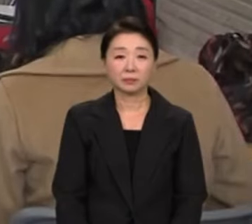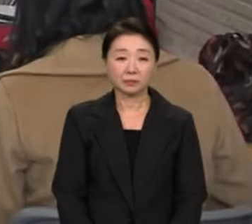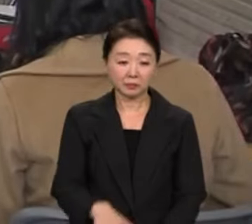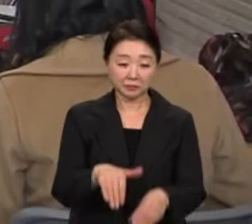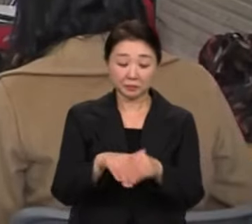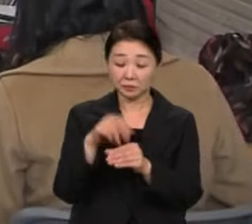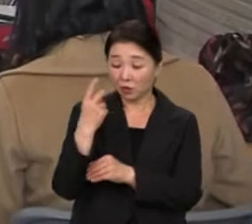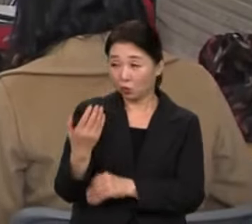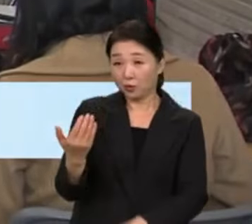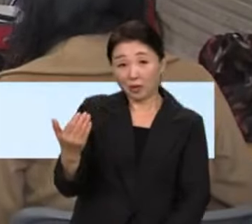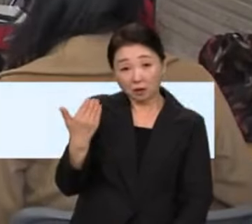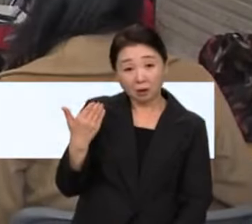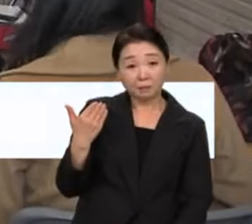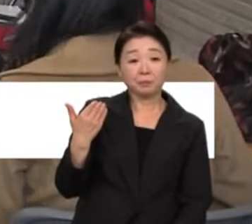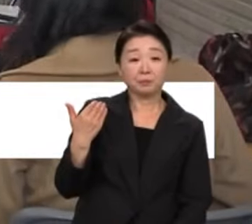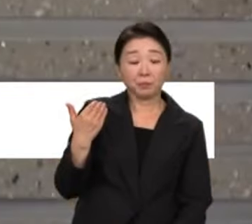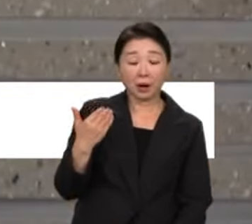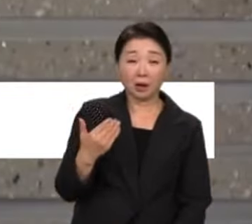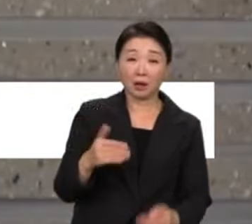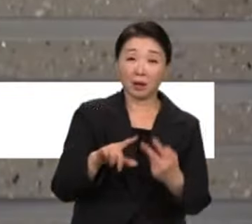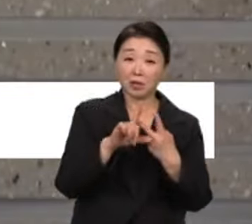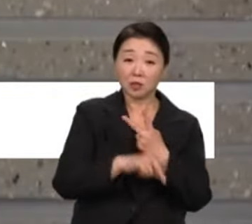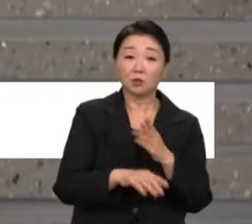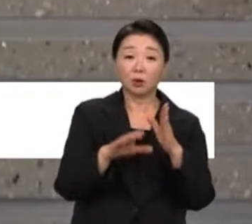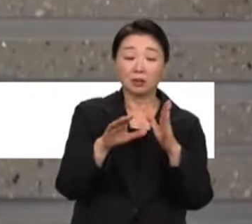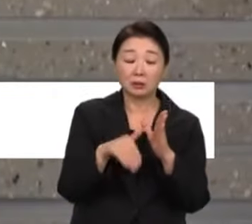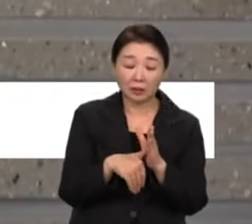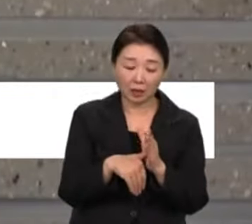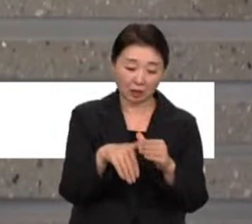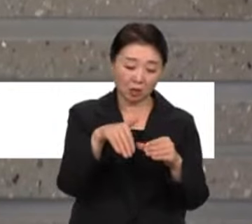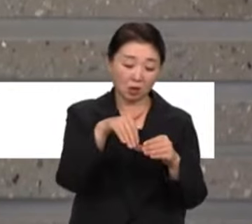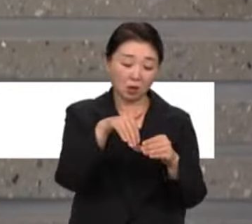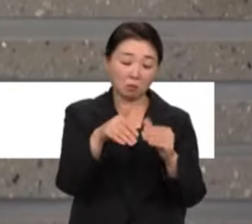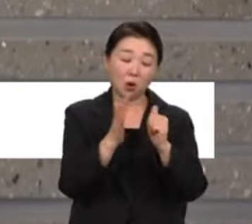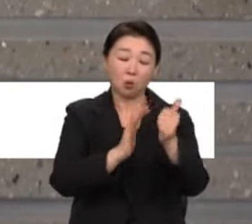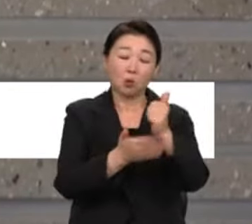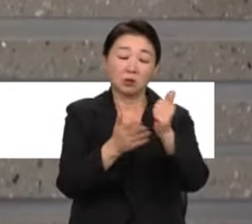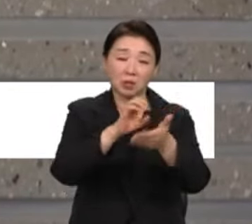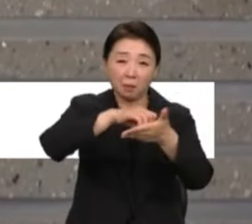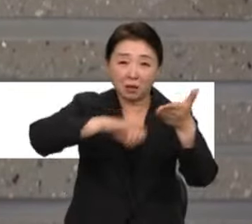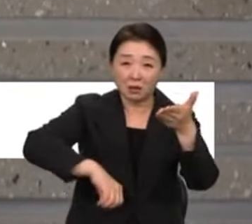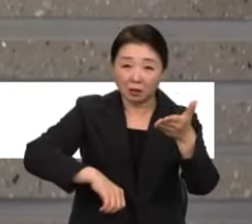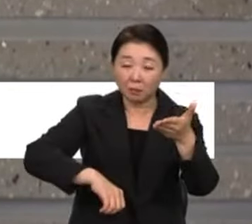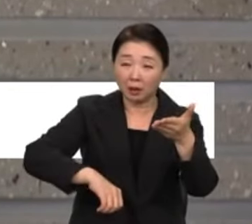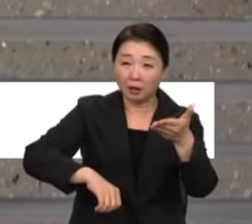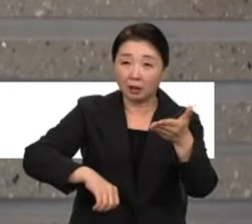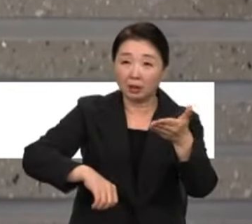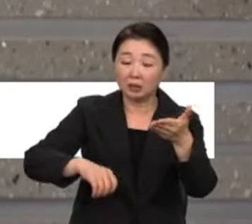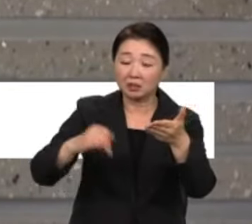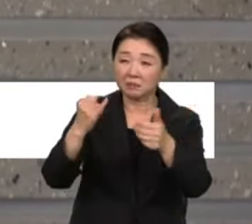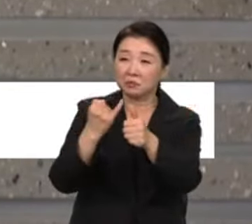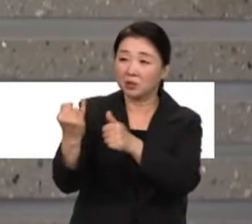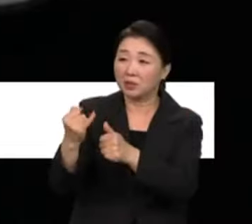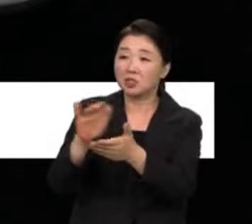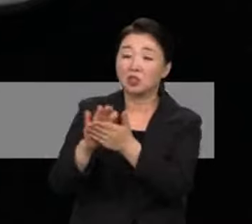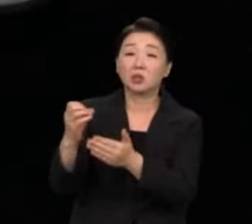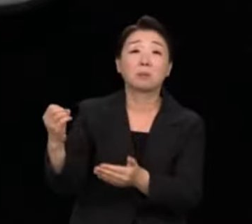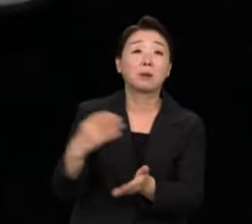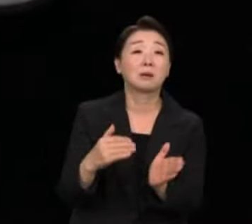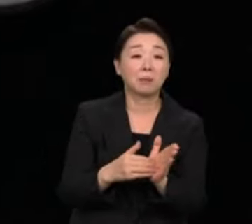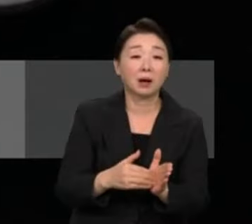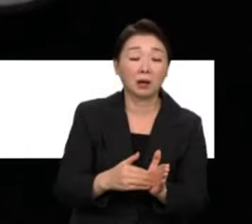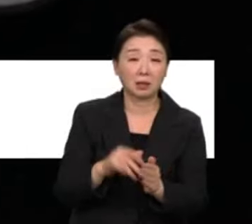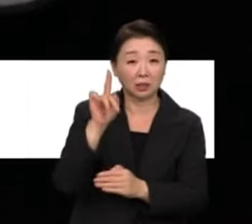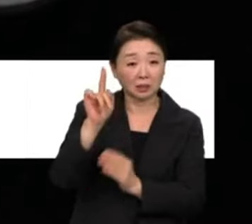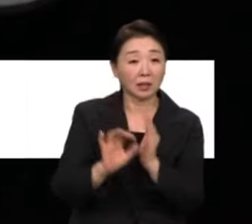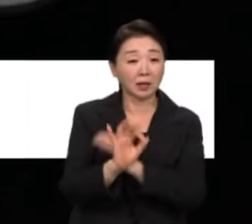두 달 앞둔 지난 2월에는 김전 의원이 공천에서 배제될 거란 얘기를 미리 김여사에게 직접 들었다는 녹취도 공개됐습니다 내일